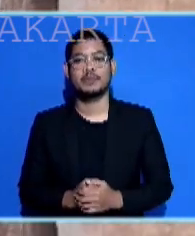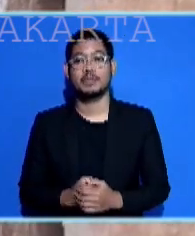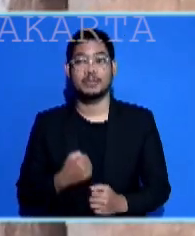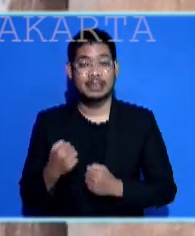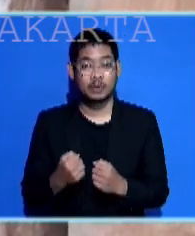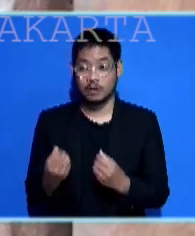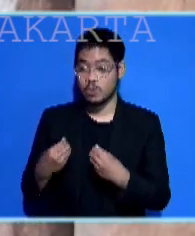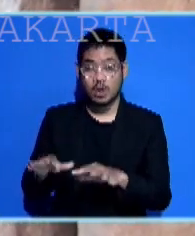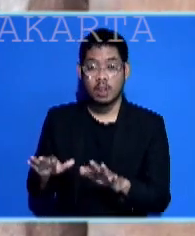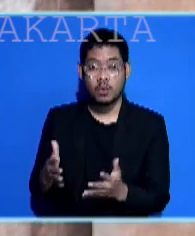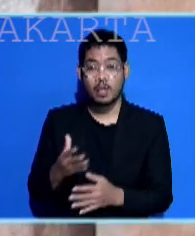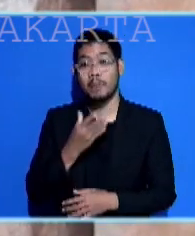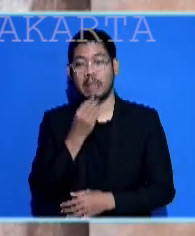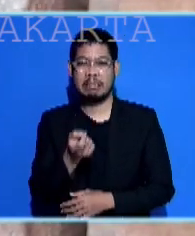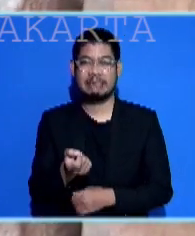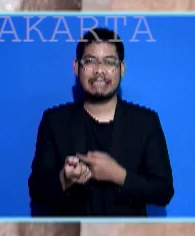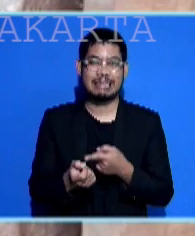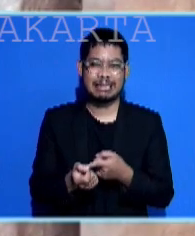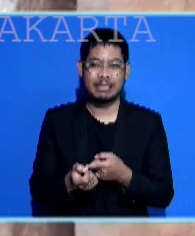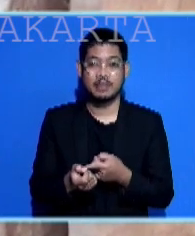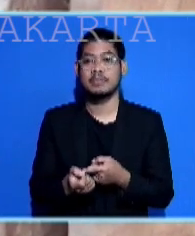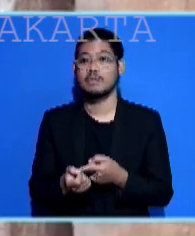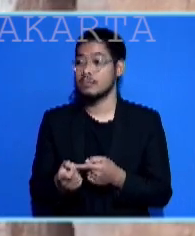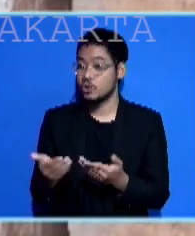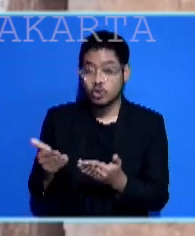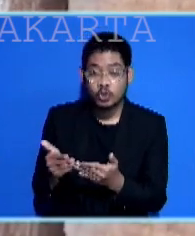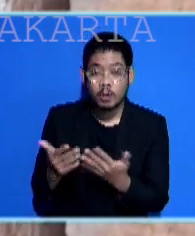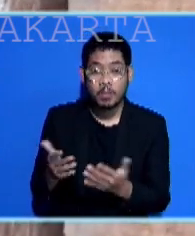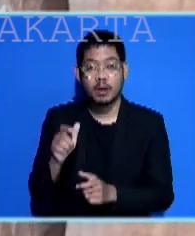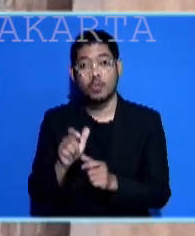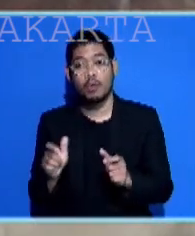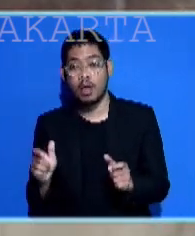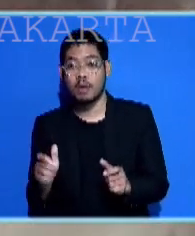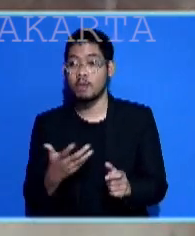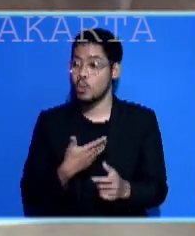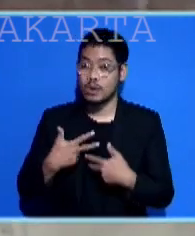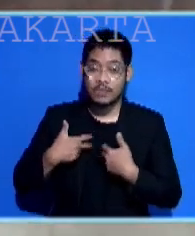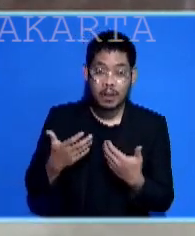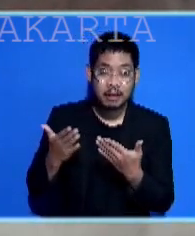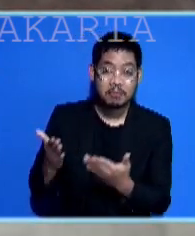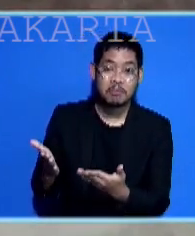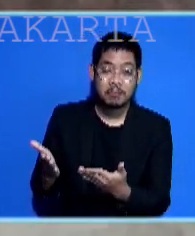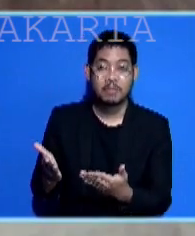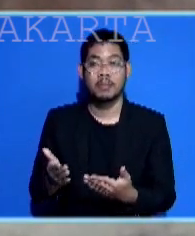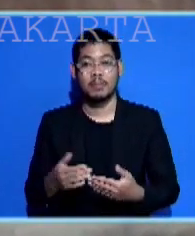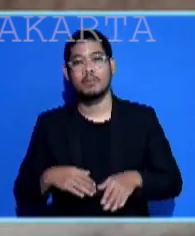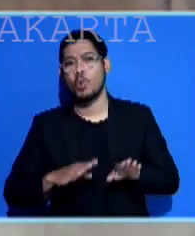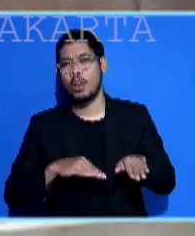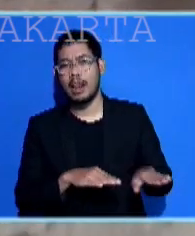anakan mendo Ugi sampun tembayatan kalian saweneh peternak saking laladan Boyolali Widianto Lan Harif Yuda asung